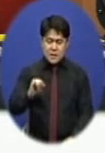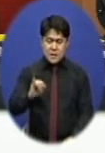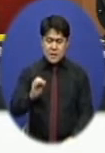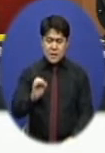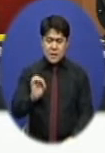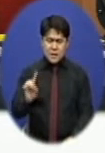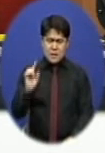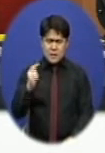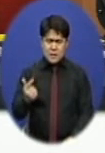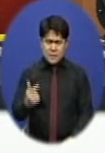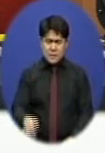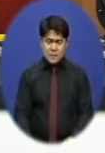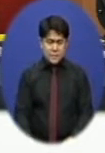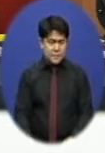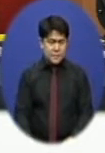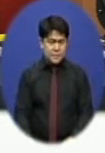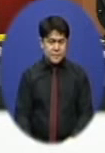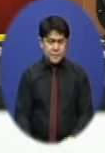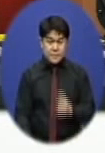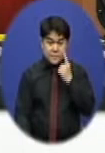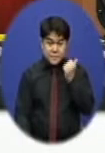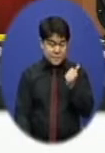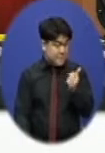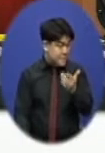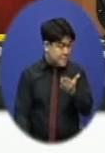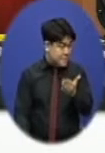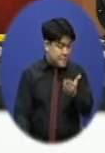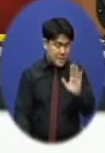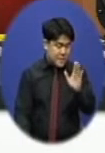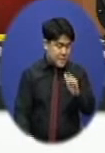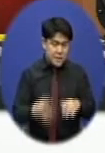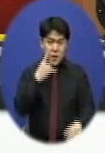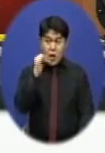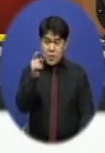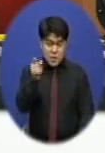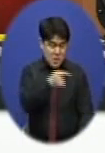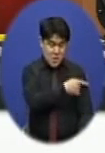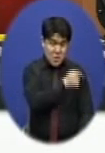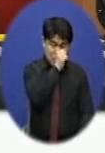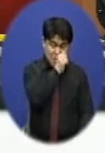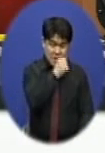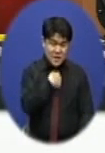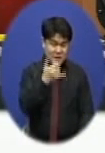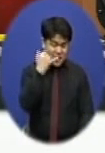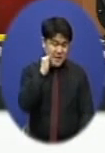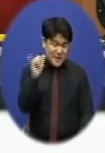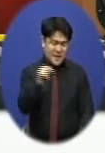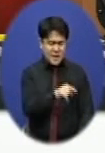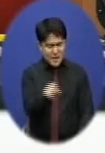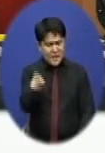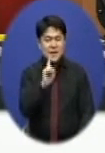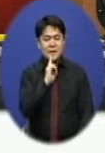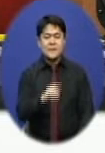언짢나 와 우리 네. 예. 아버님이 그러니까 어머님이 서정우 씨 좋아한다 그래서 그래요. 제가 전화 한번 드리세요 아 저도